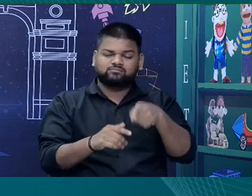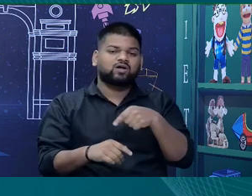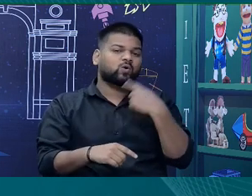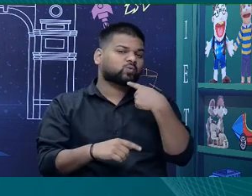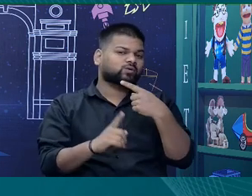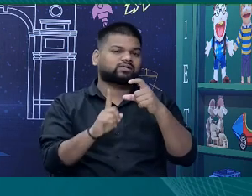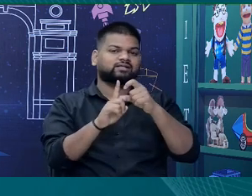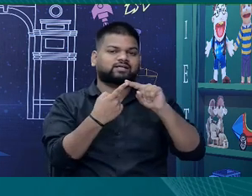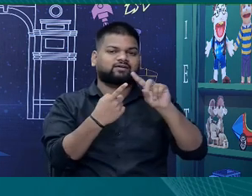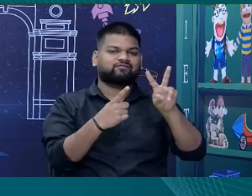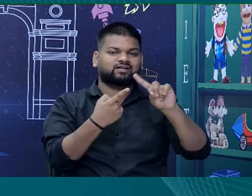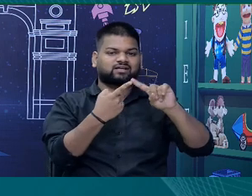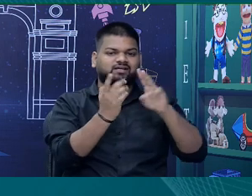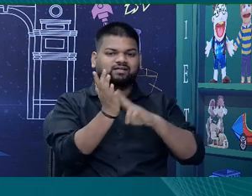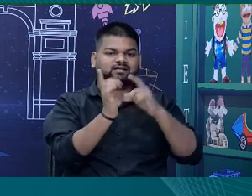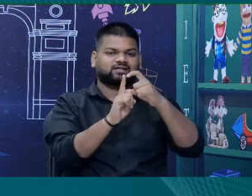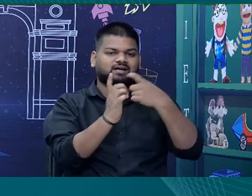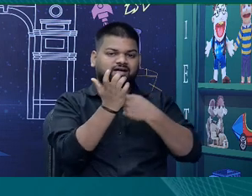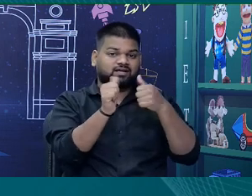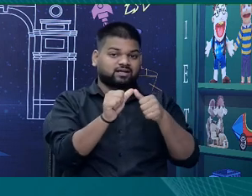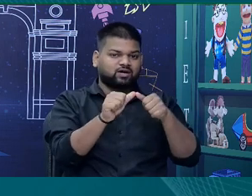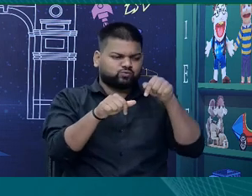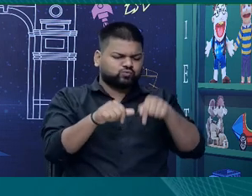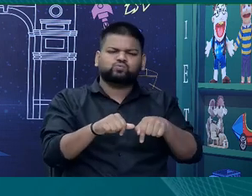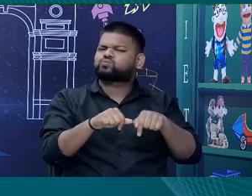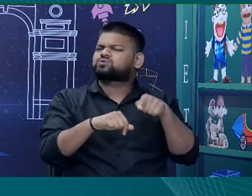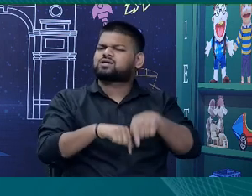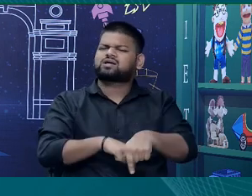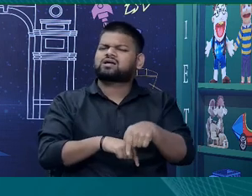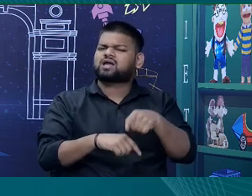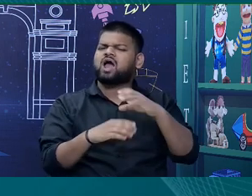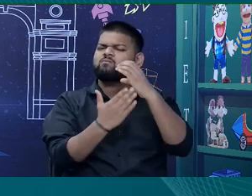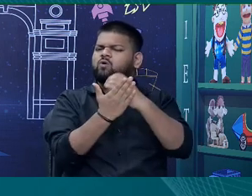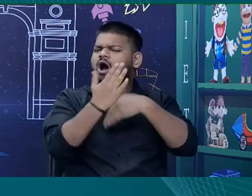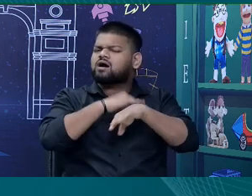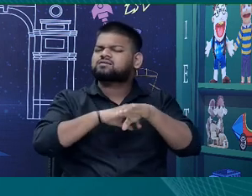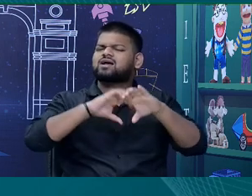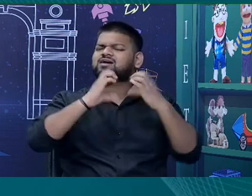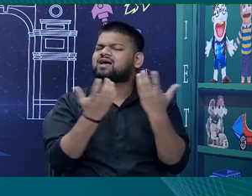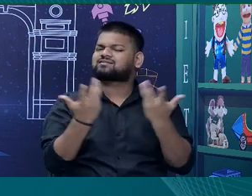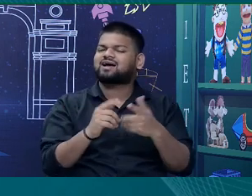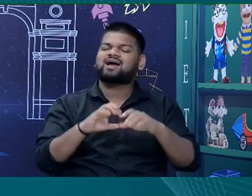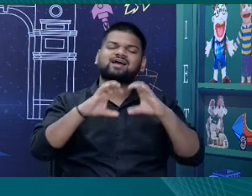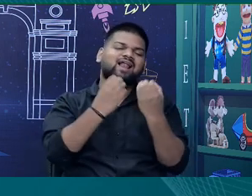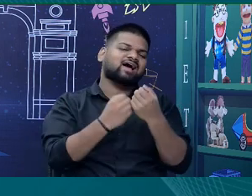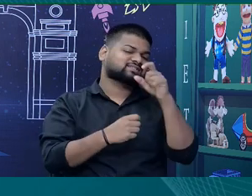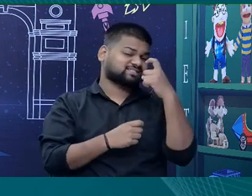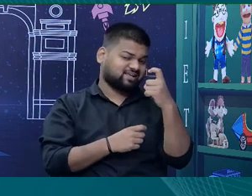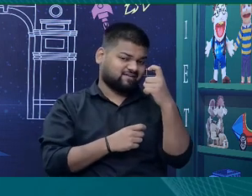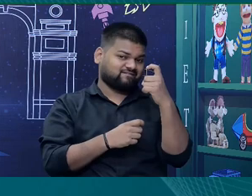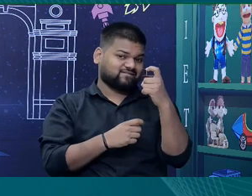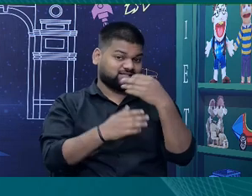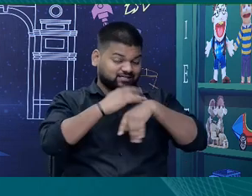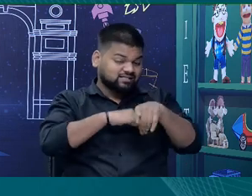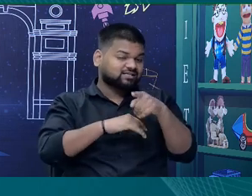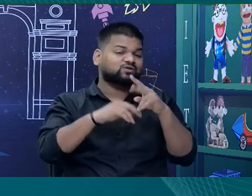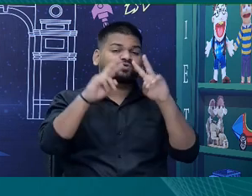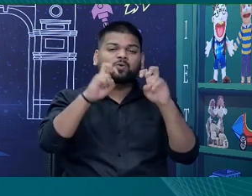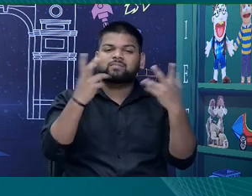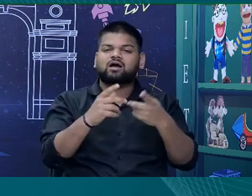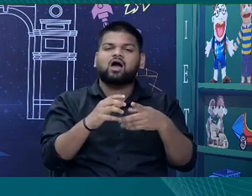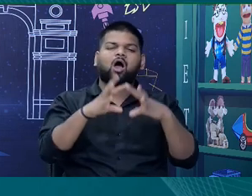क्लास सेवंथ के स्टूडेंट सीखने वाले हैं अलजेब्राइक एक्सप्रेशंस के बड़े में और इस विषय पर इस मुद्दे पर इस टॉपिक